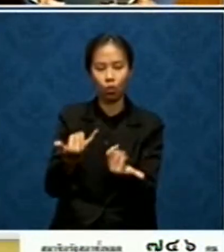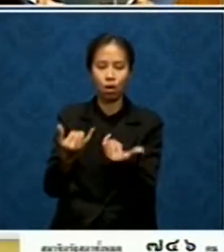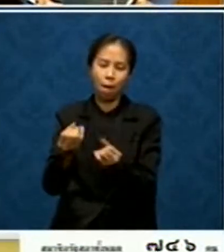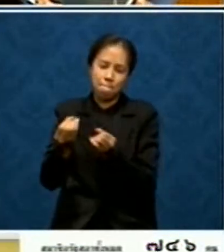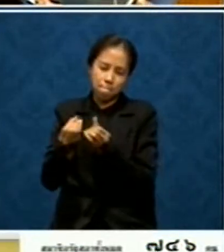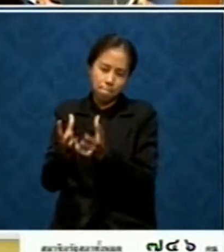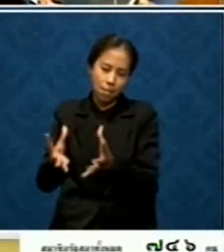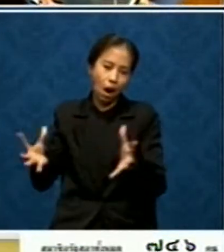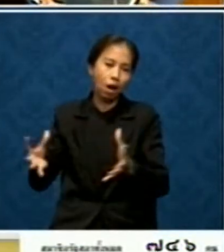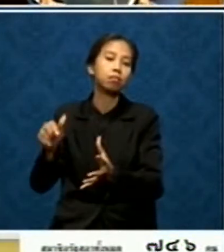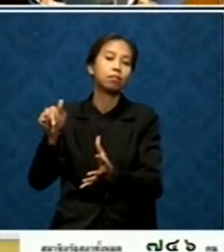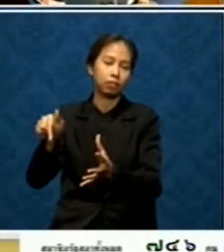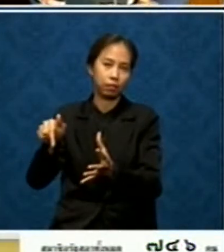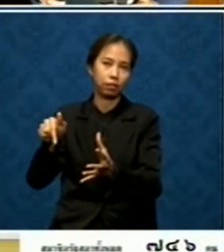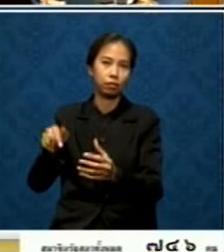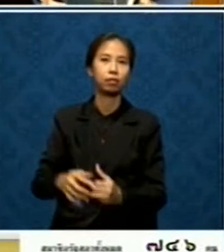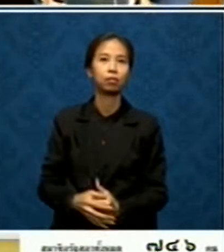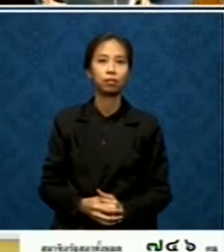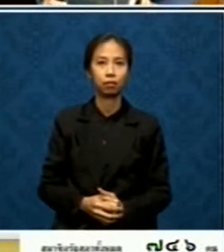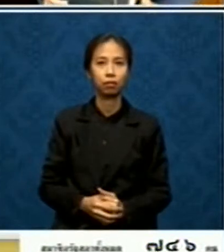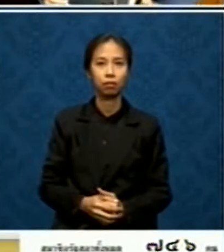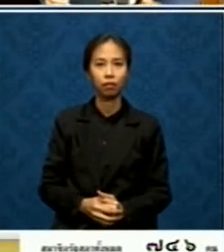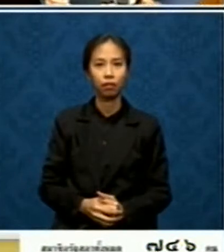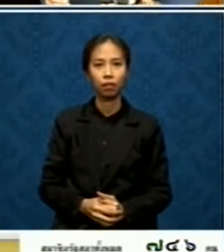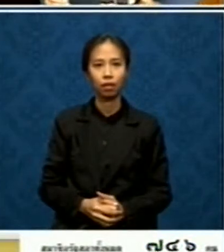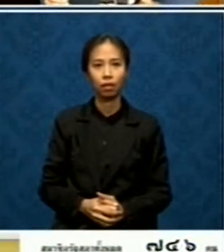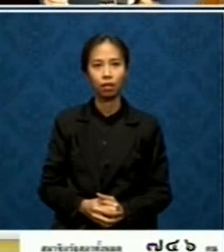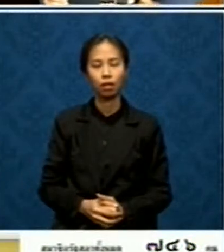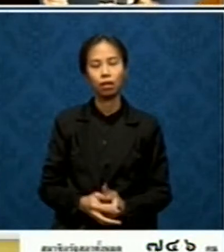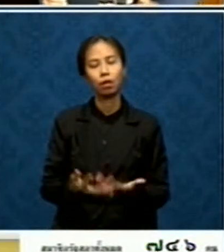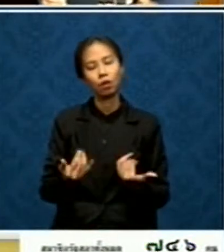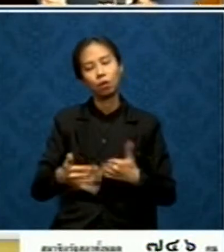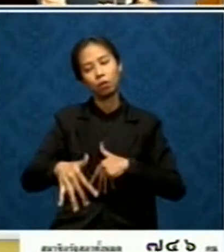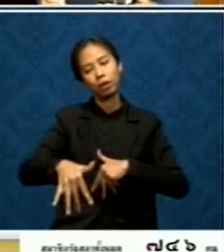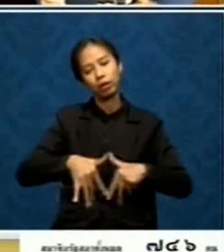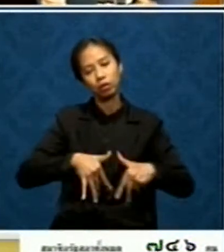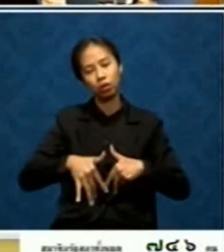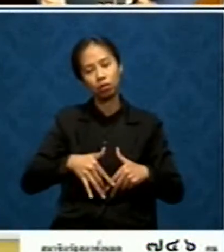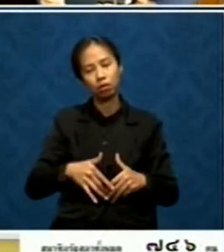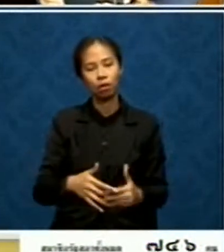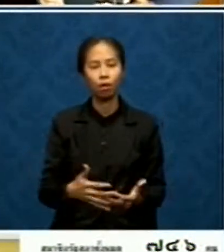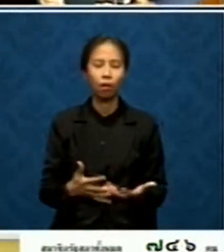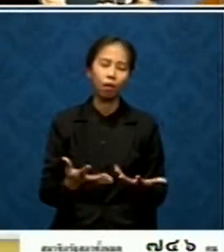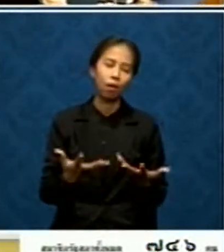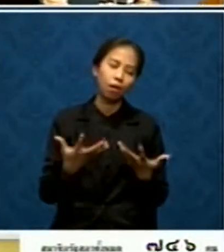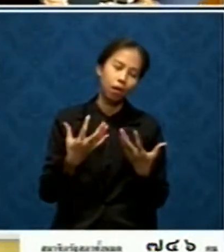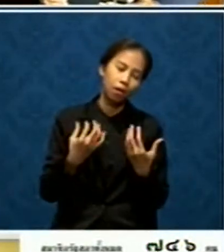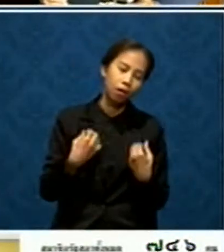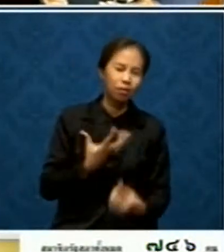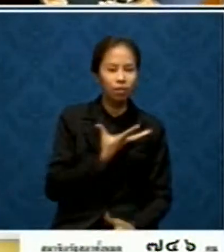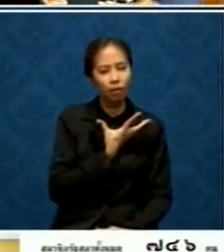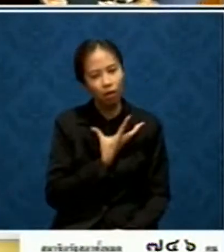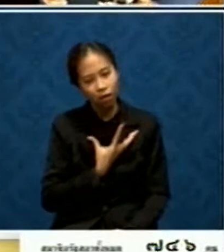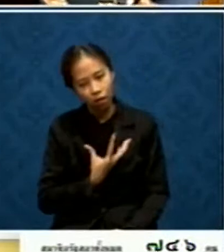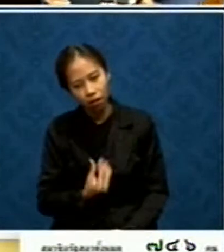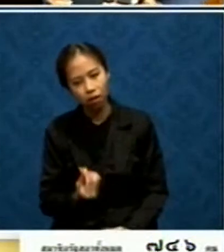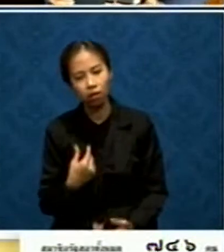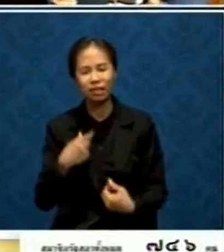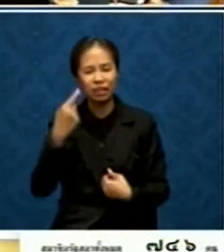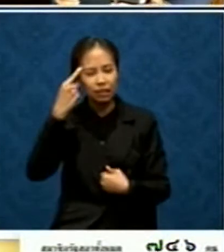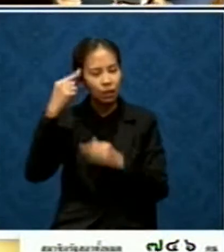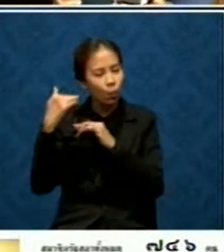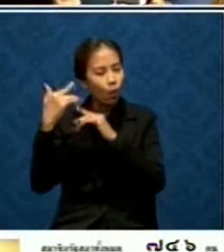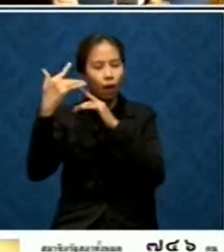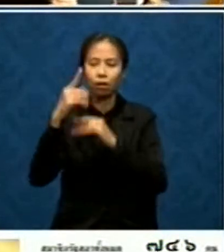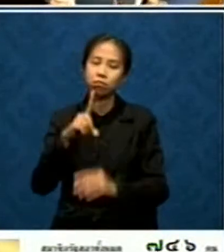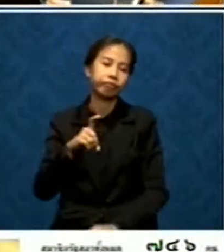แรงขึ้นจนกลายเป็นความสิ้นหวังของประชาชนที่มีต่อระบบการเมืองและระบบราชการของ